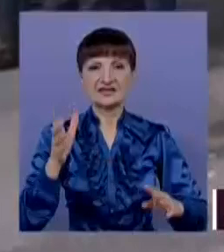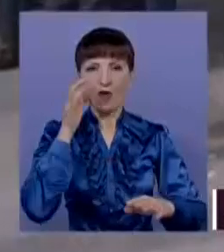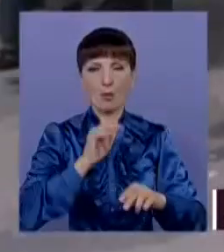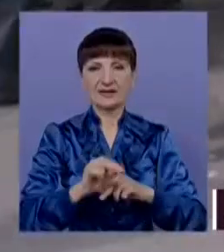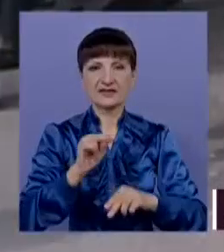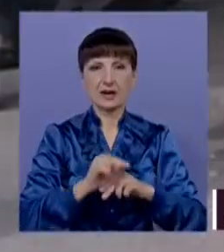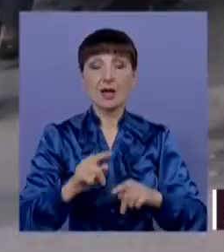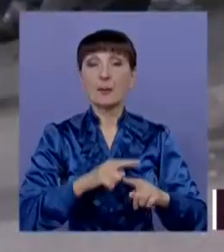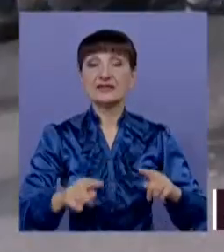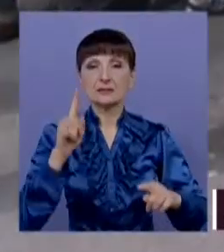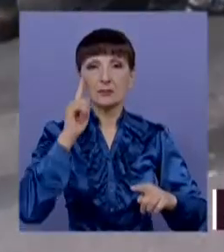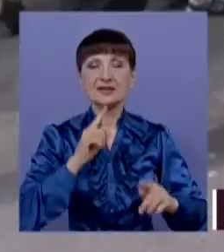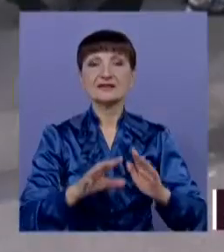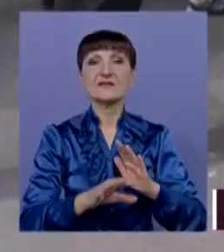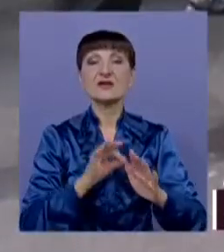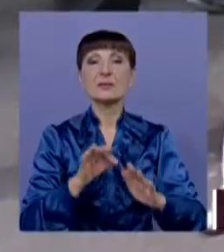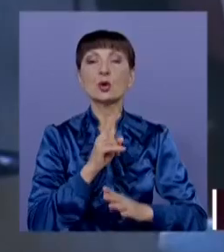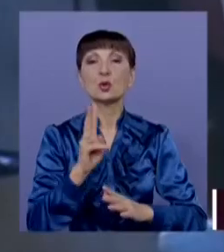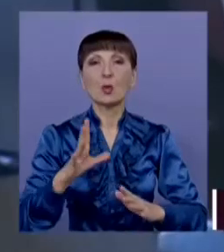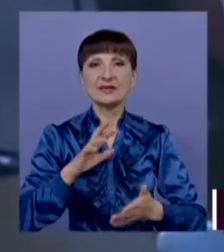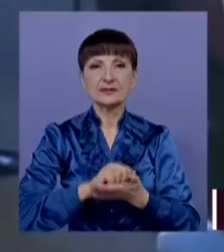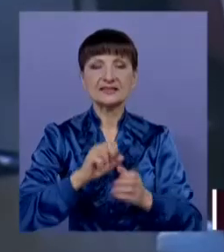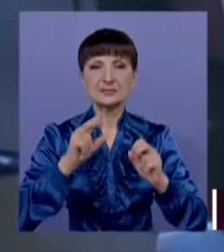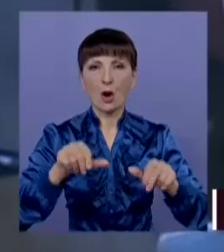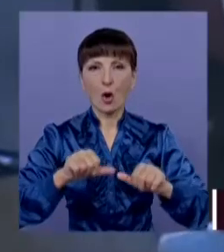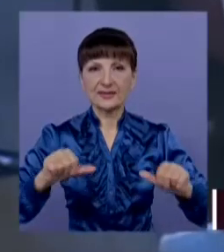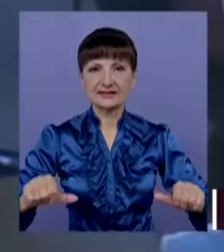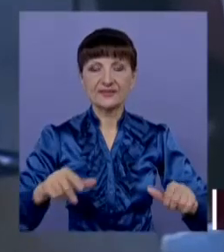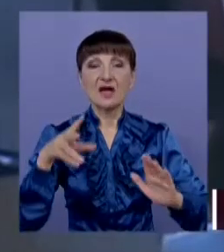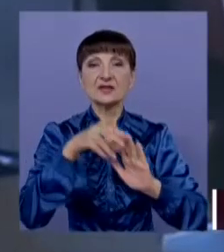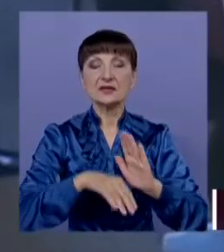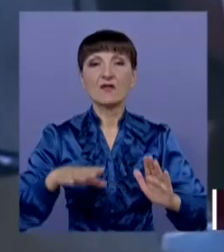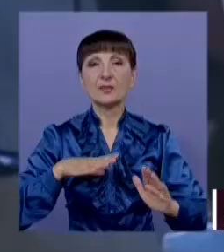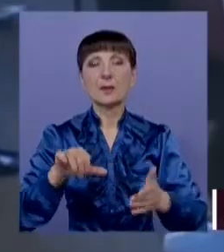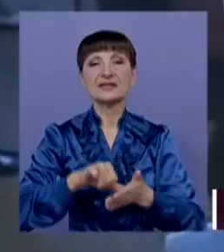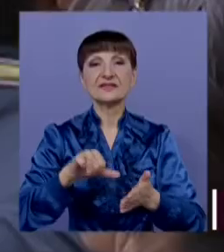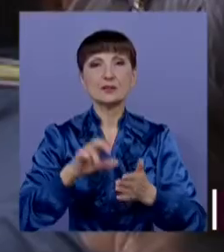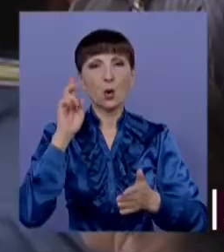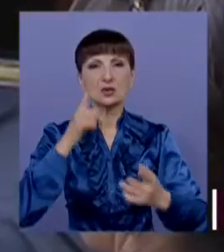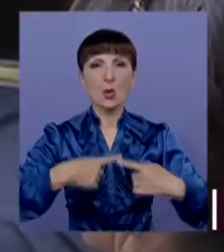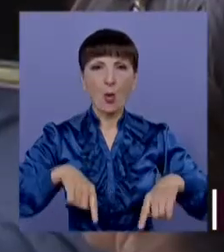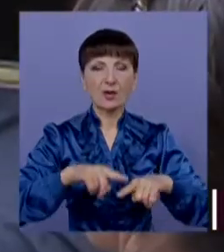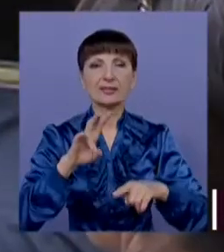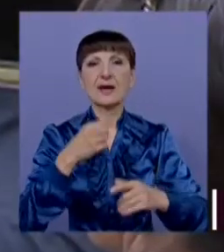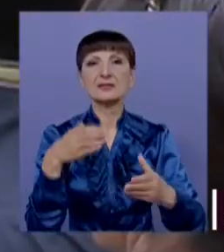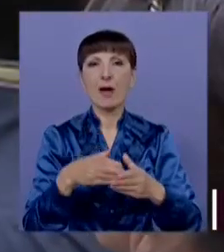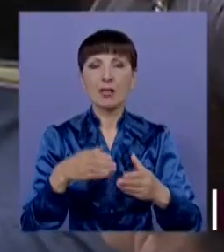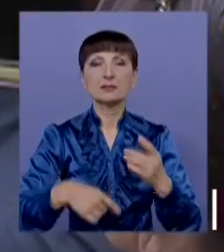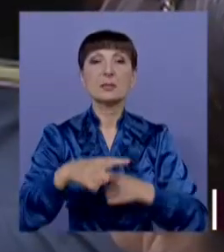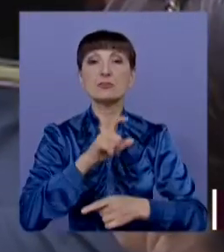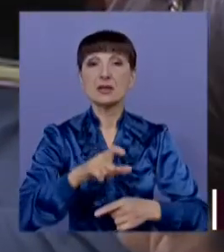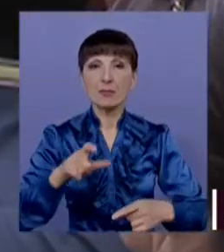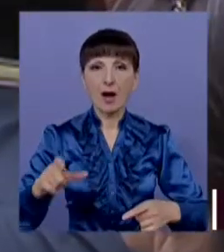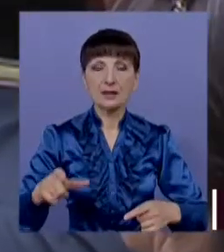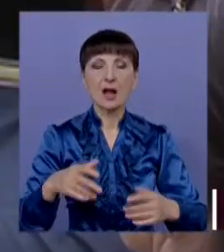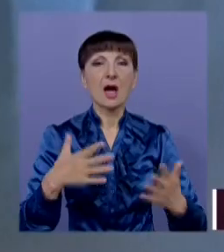образования. Последние месяцы выбором кандидатов занималась специальная комиссия. В ее состав вошли представители госорганов, нацпалаты, предприниматели,